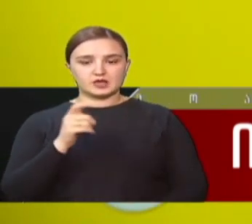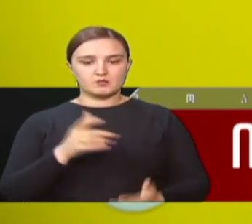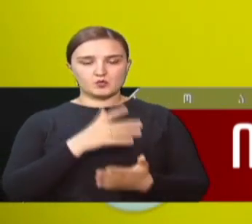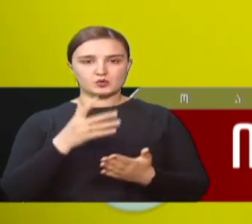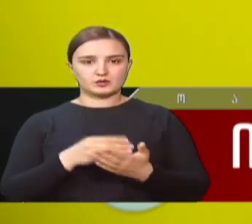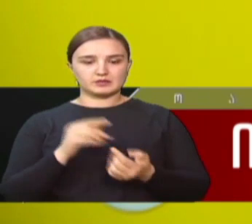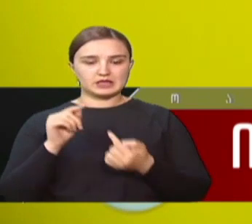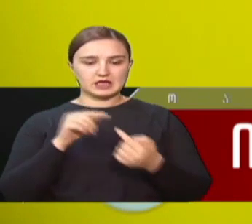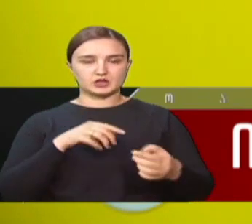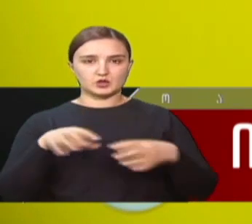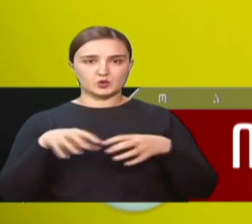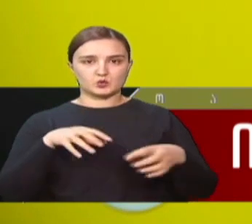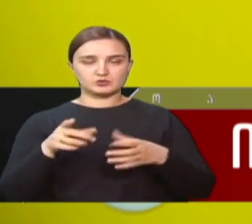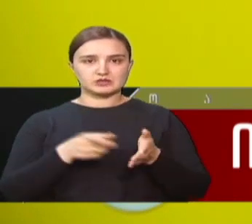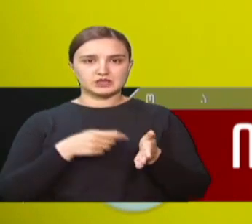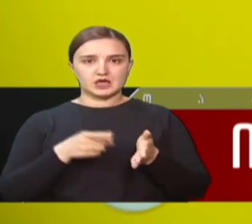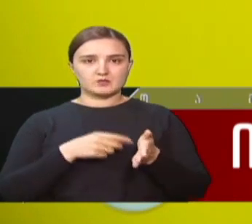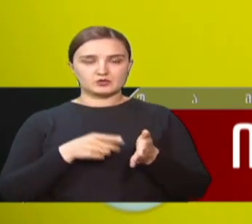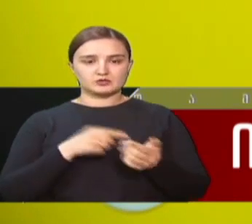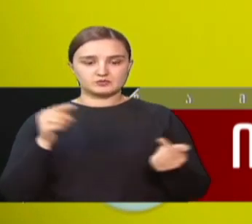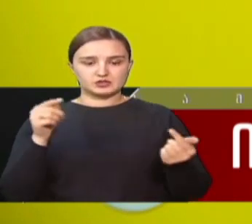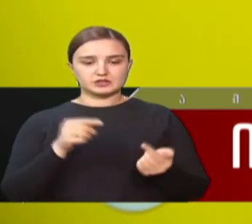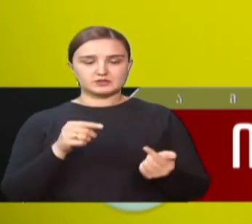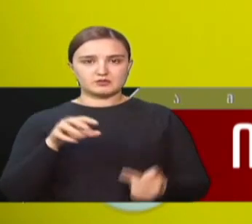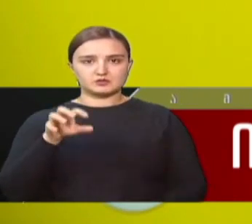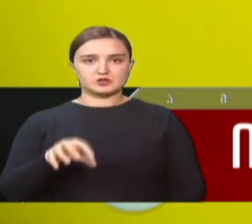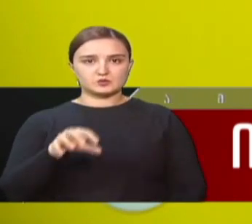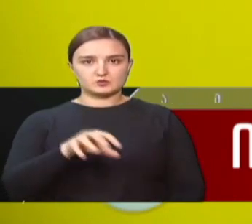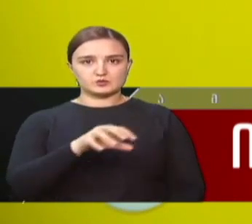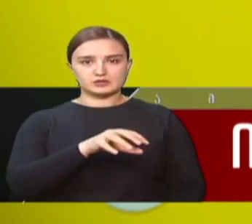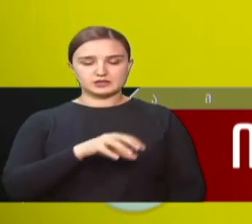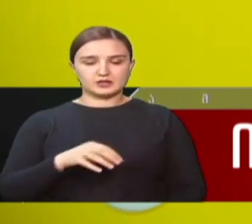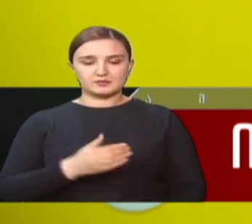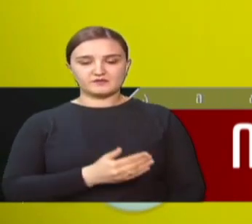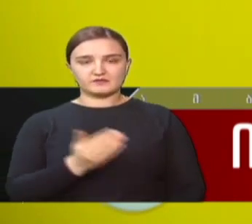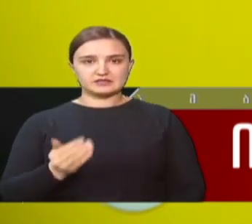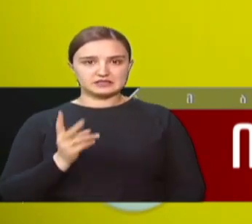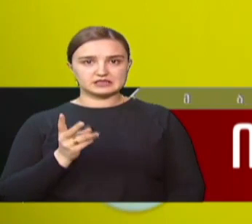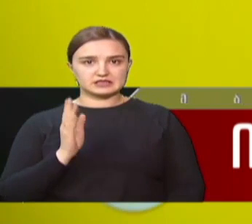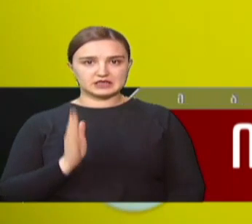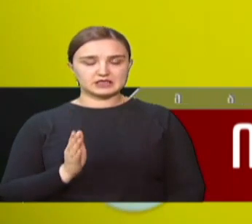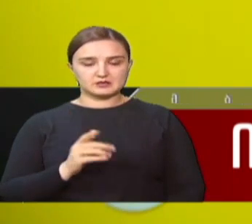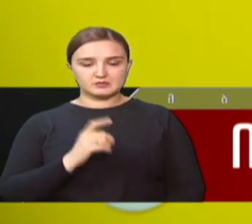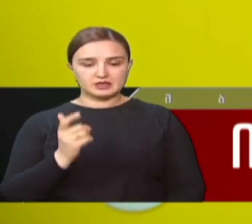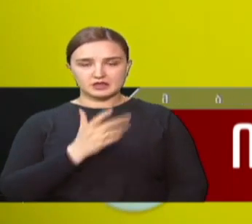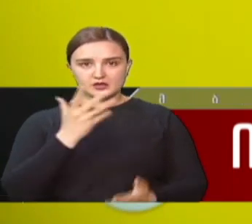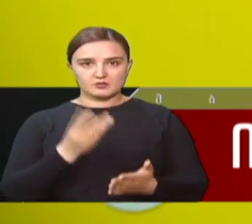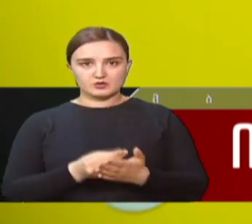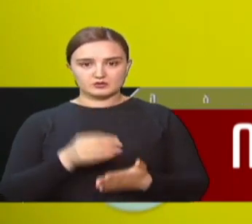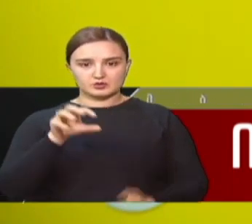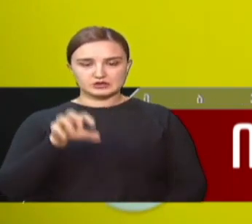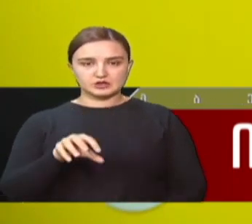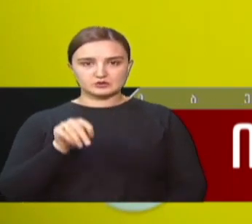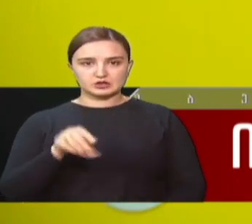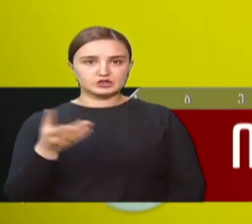დამოუკიდებელი ანტიკორუფციული საგამოძიებო შესაბამისი უწყება, რომელსაც ექნება ინსტიტუციური დამოუკიდებლობა, ანუ